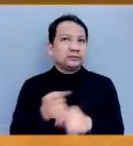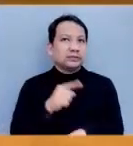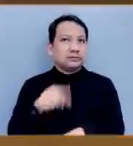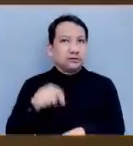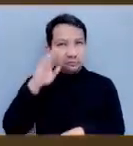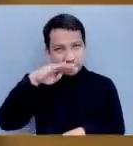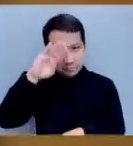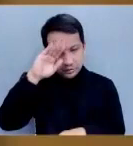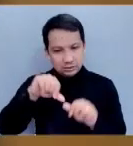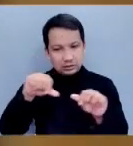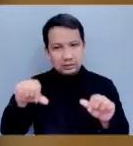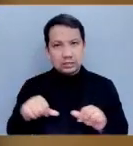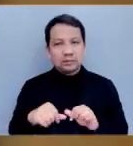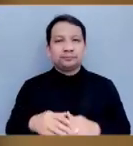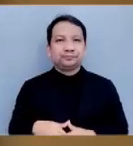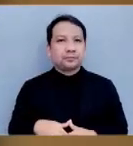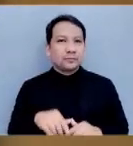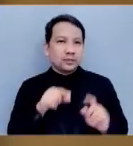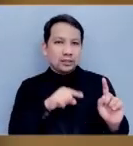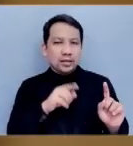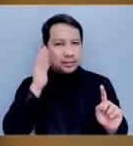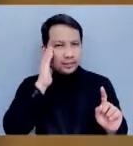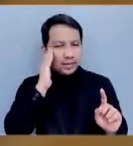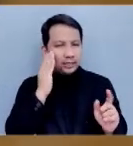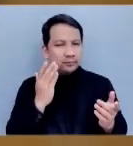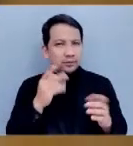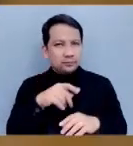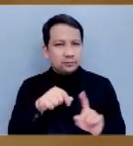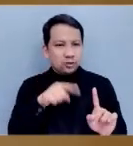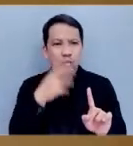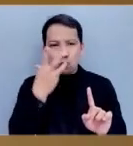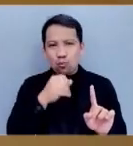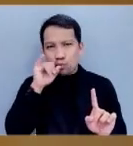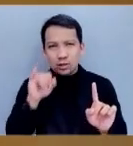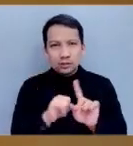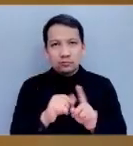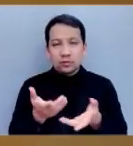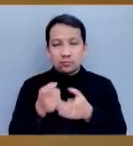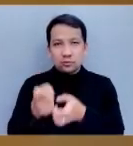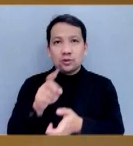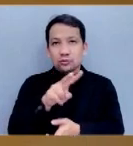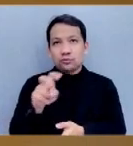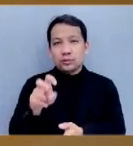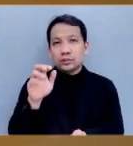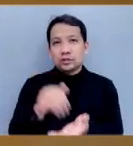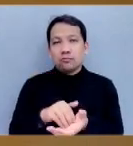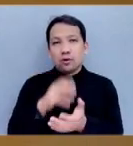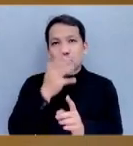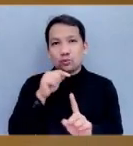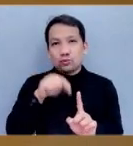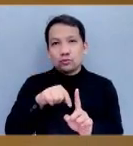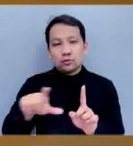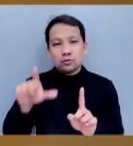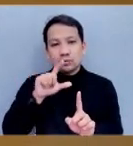area. Inaalam pa ng PNP ang pagkakakilanlan ng gunman at nag-alok na sila ng 200,000 pesos sa makakapagkumpirma